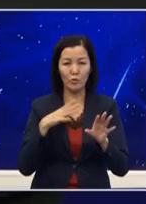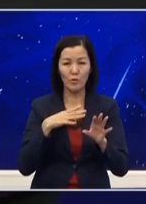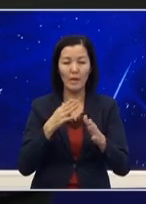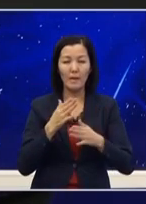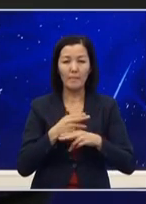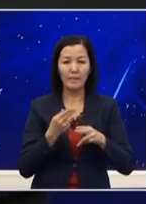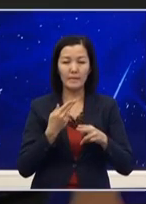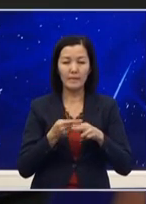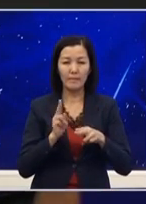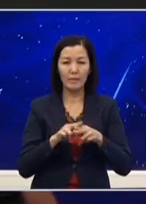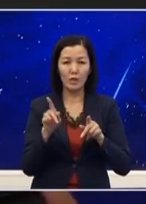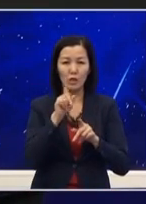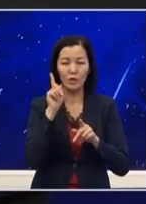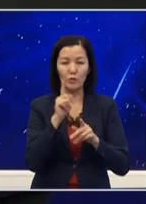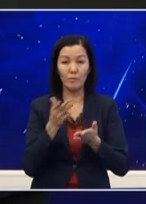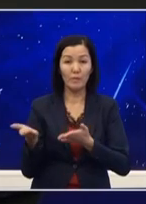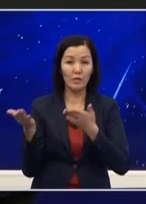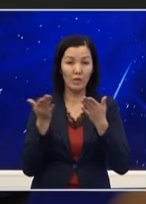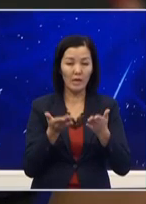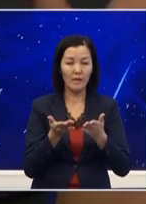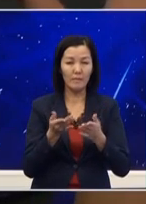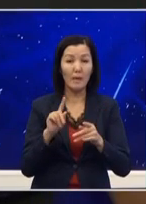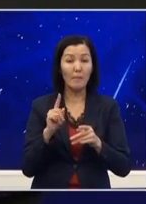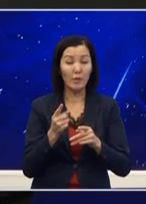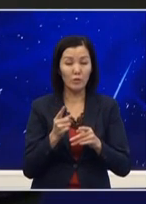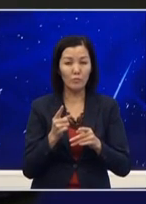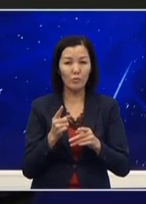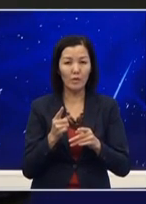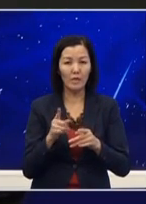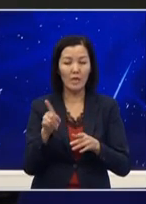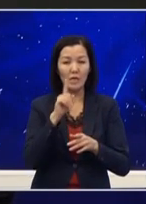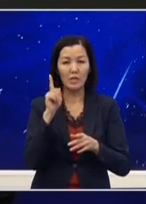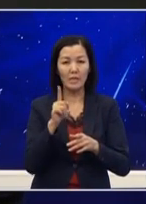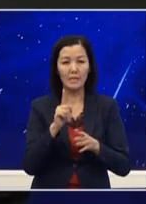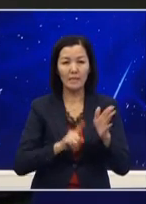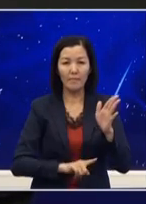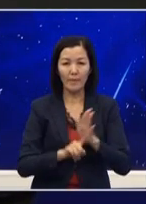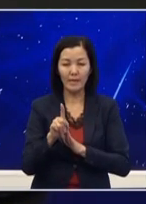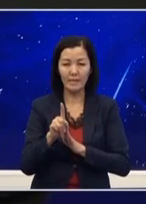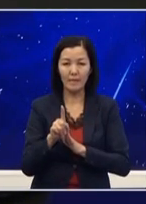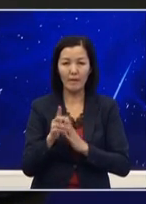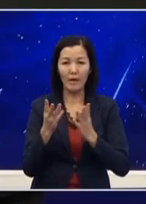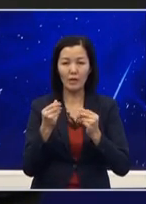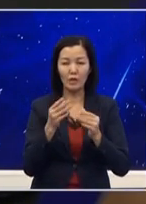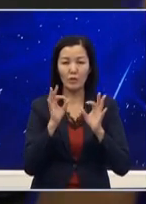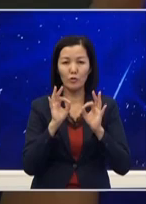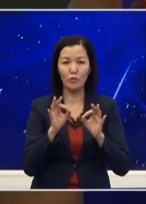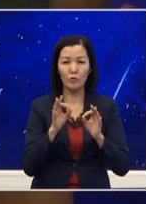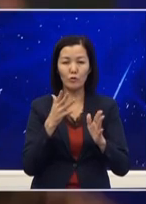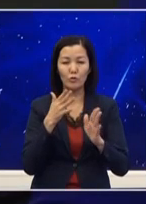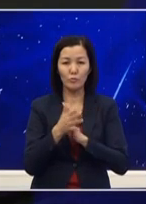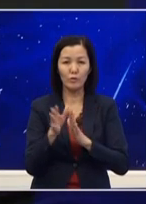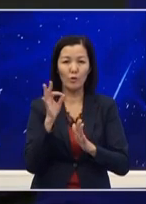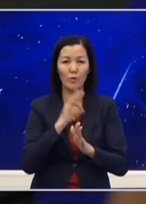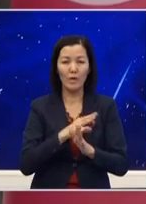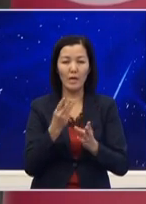тіпті арнайы жас өспірімдерді де шақырамыз. Неге? Өйткені олар жас кезінен ақша ұстауды, оны орнымен жұмсауды,